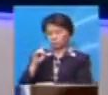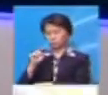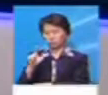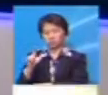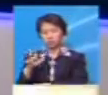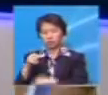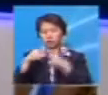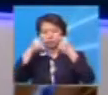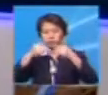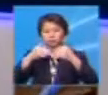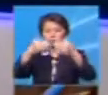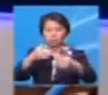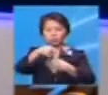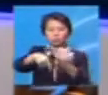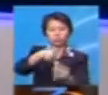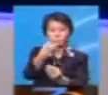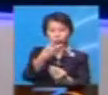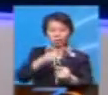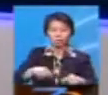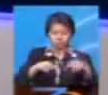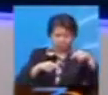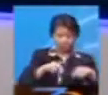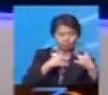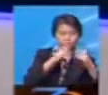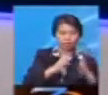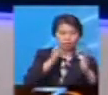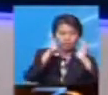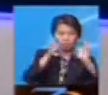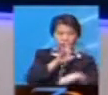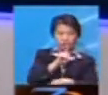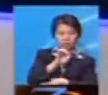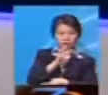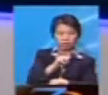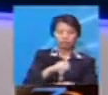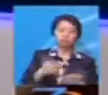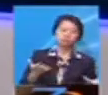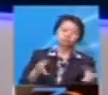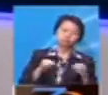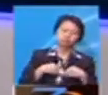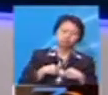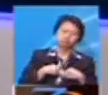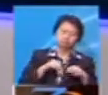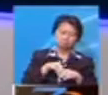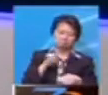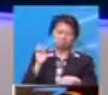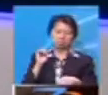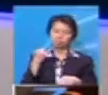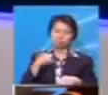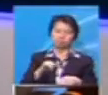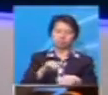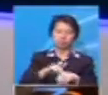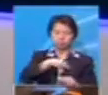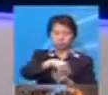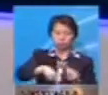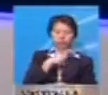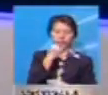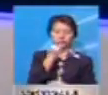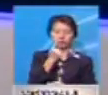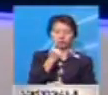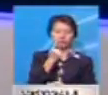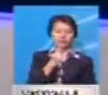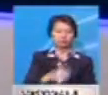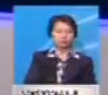Arnold berjaya mara ke pusingan kedua, tetapi seorang lagi pemain negara, Lawi Wen Akur, terkeluar dari saingan di pusingan pertama.